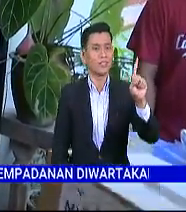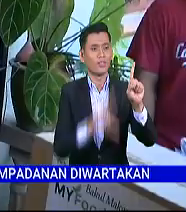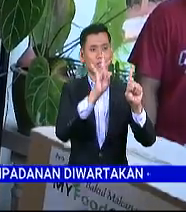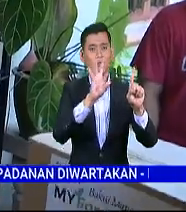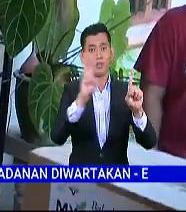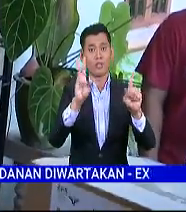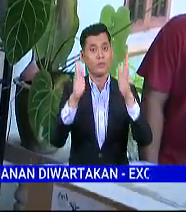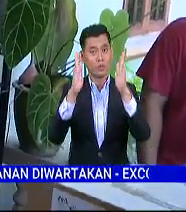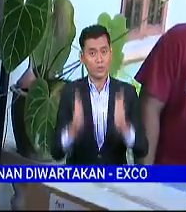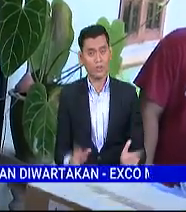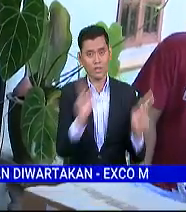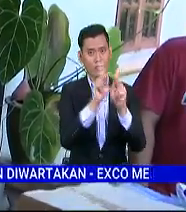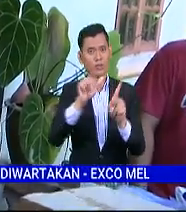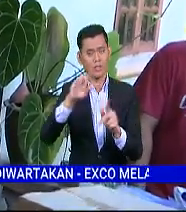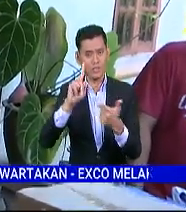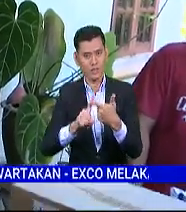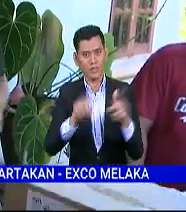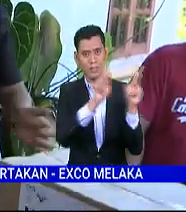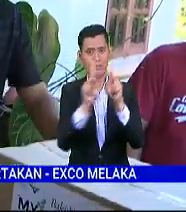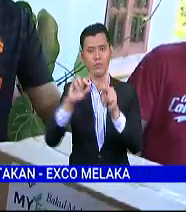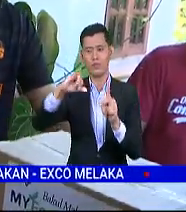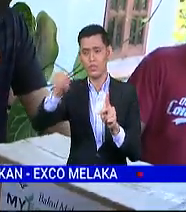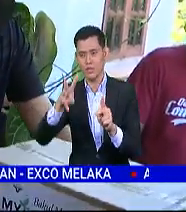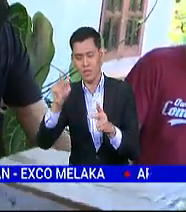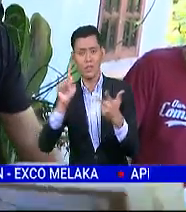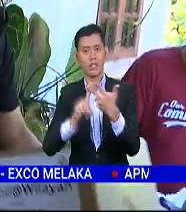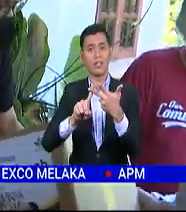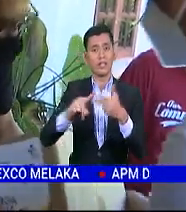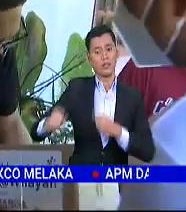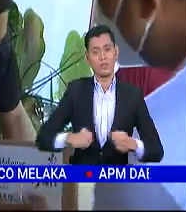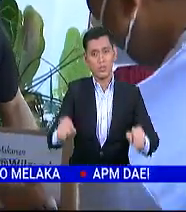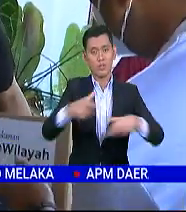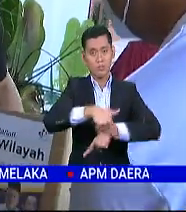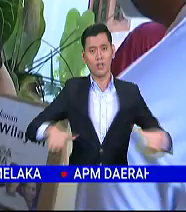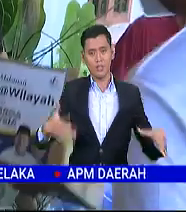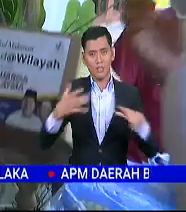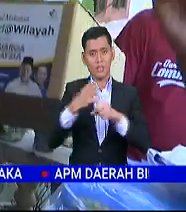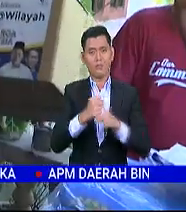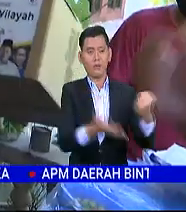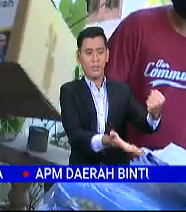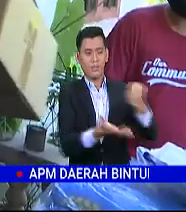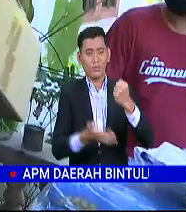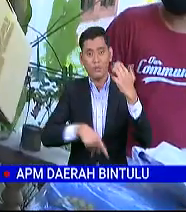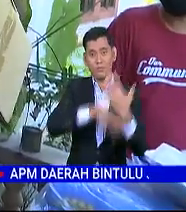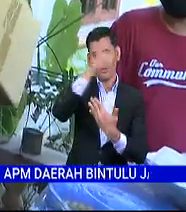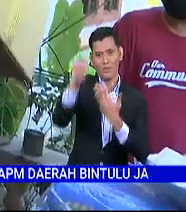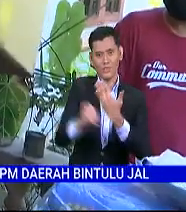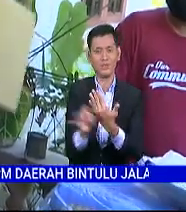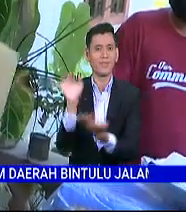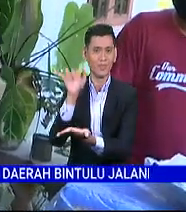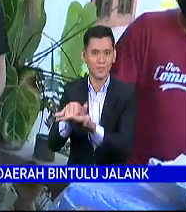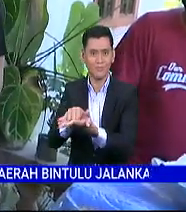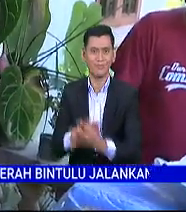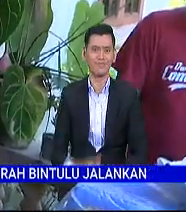176 penduduk di Kampung Lenga, Kampung Jawa dan Kampung Sungai Berani mendapat manfaat daripada program berkenaan.